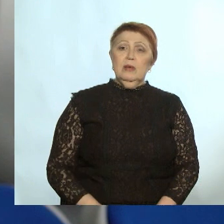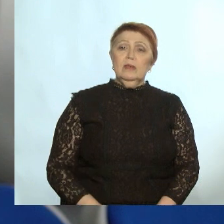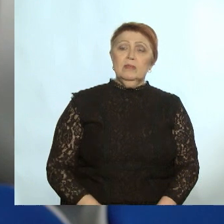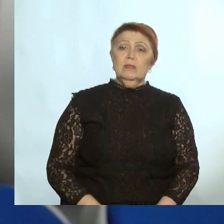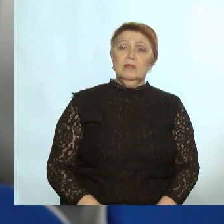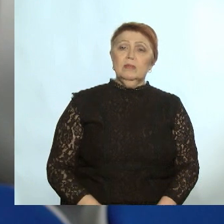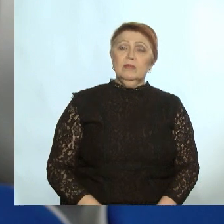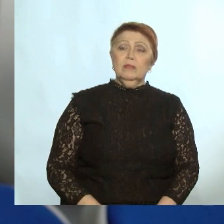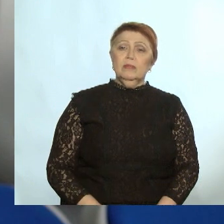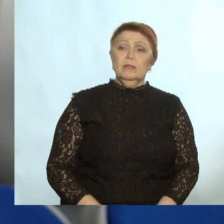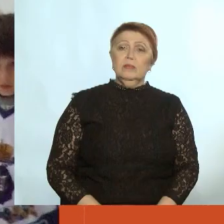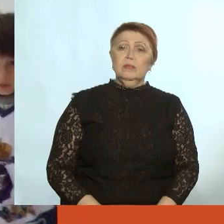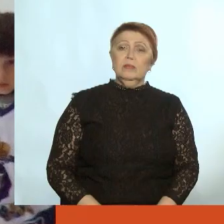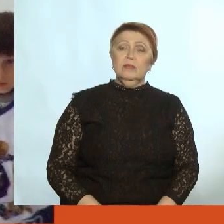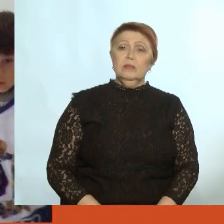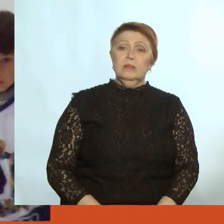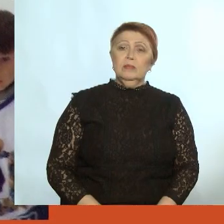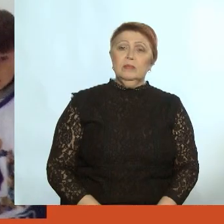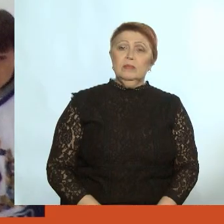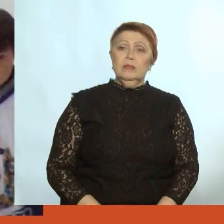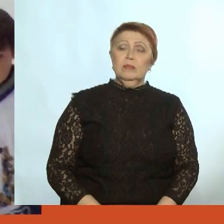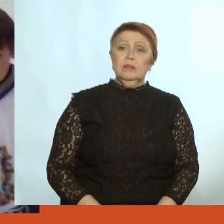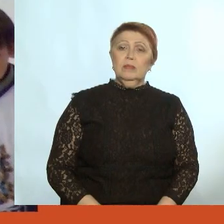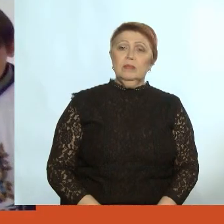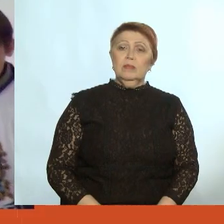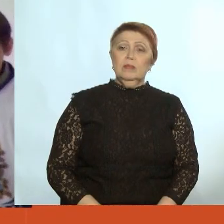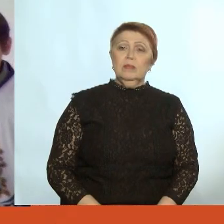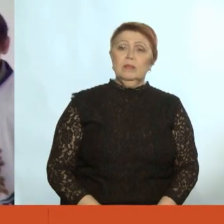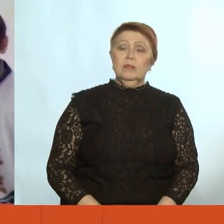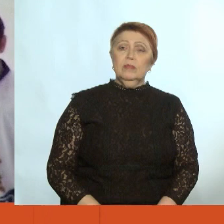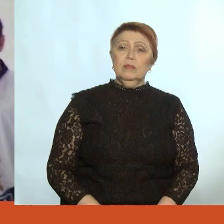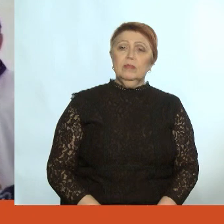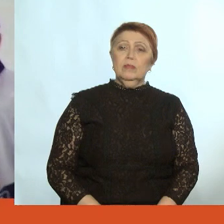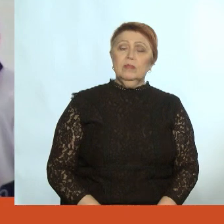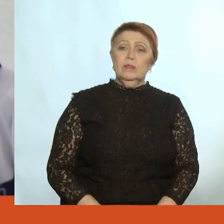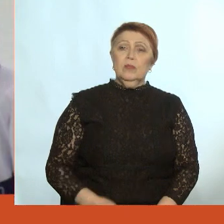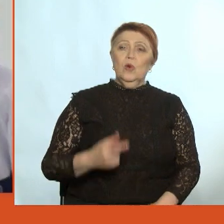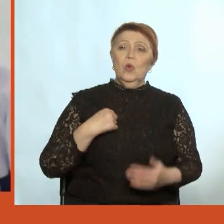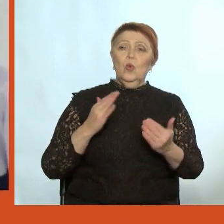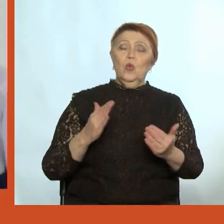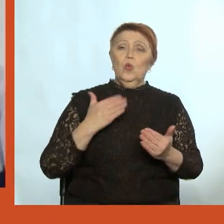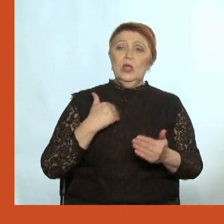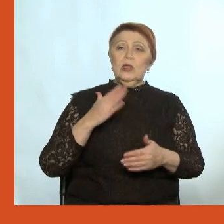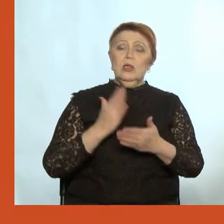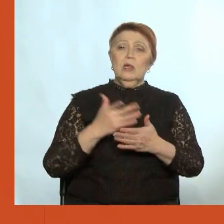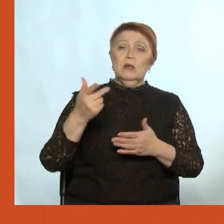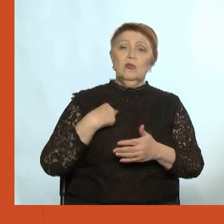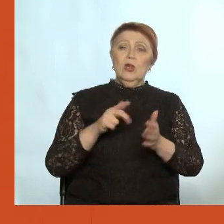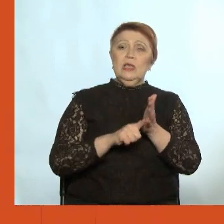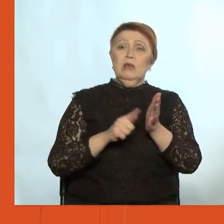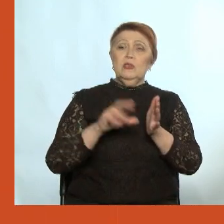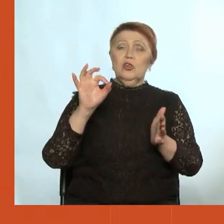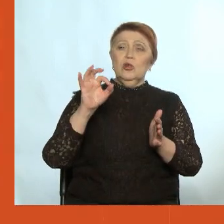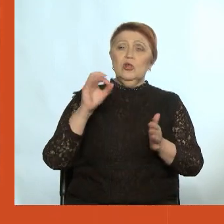защитнички, вратари. У нас нас детей было порядка, там, наверное, 70